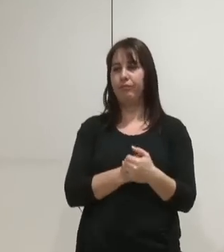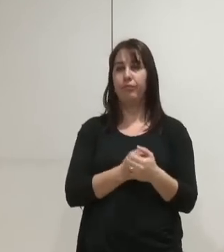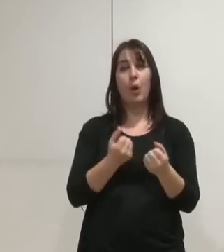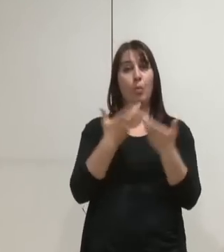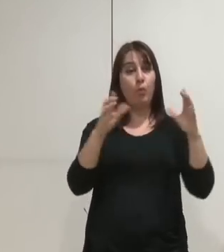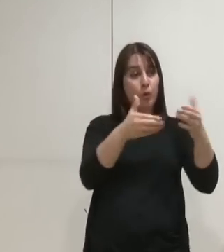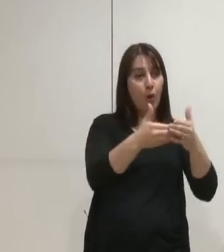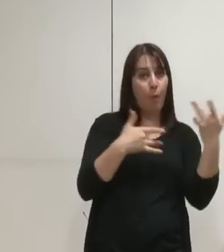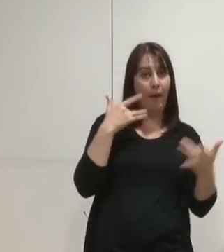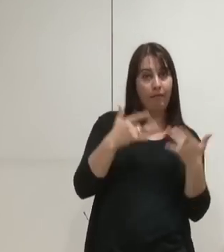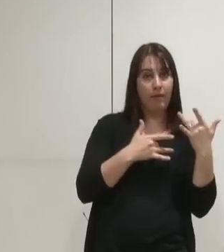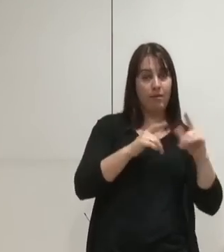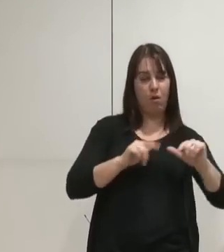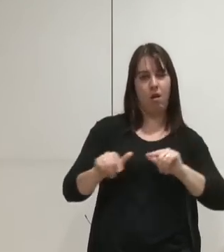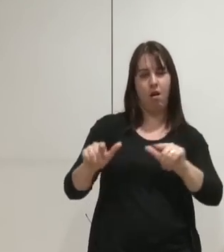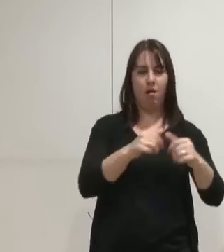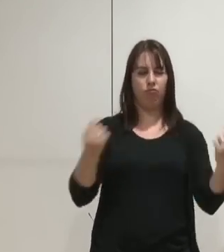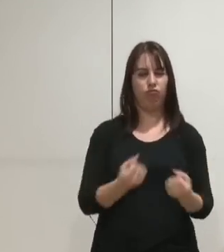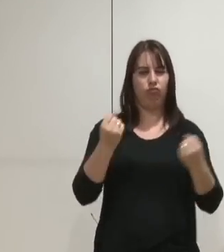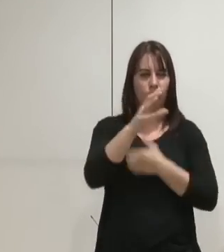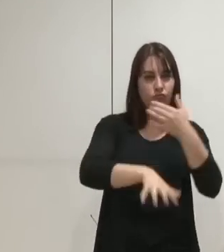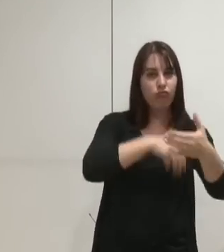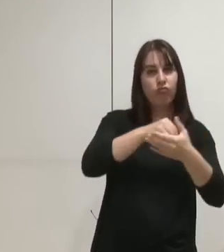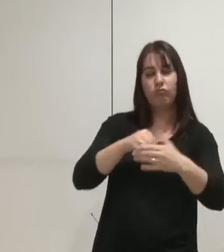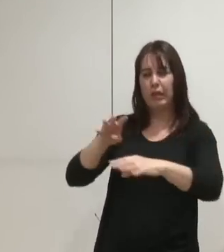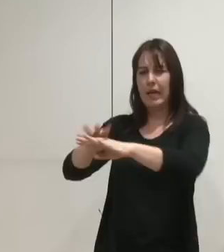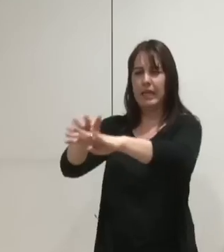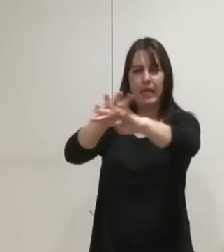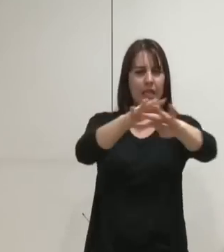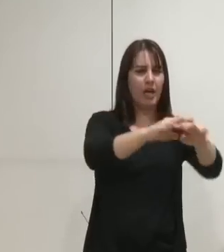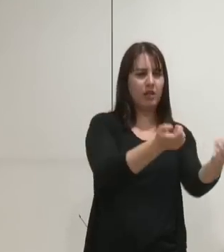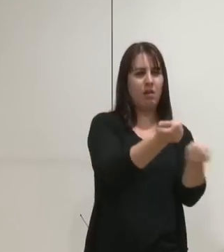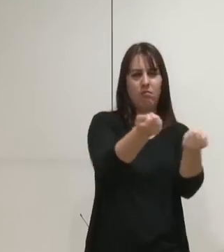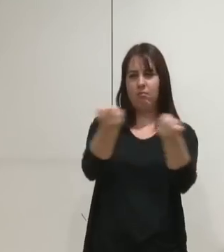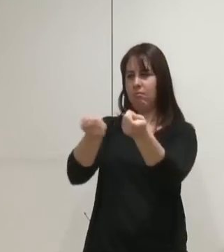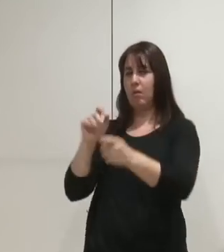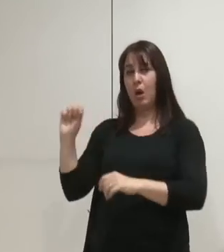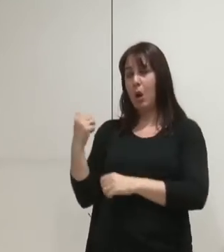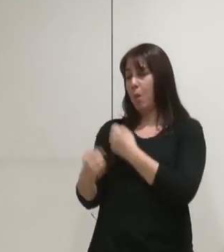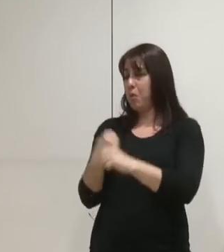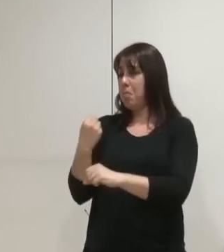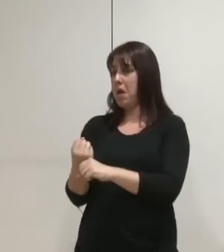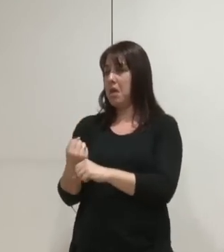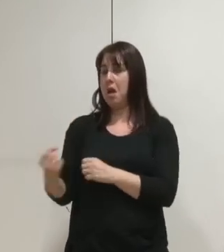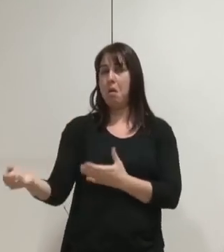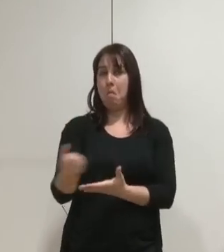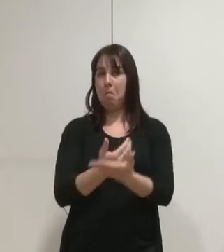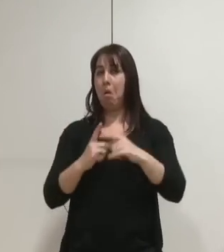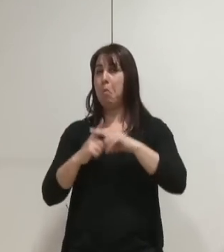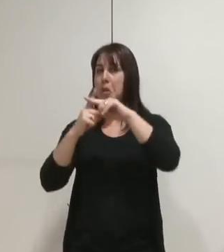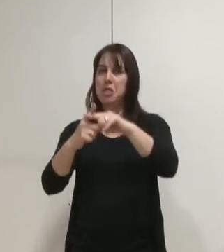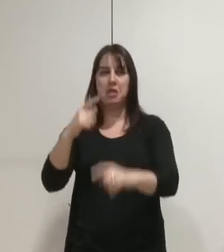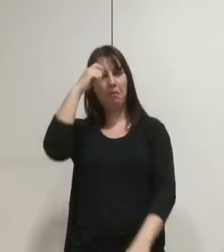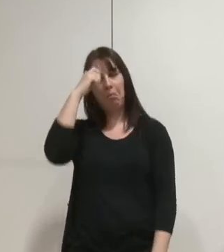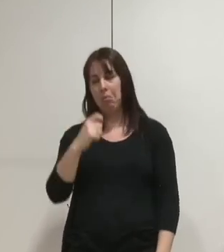participaient à cet événement qui animait l'ensemble des quartiers de notre ville et dès la première année les retours positifs faisaient légion